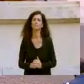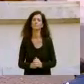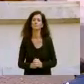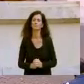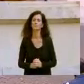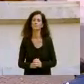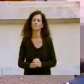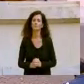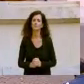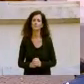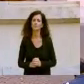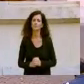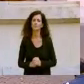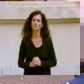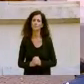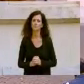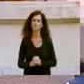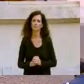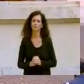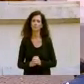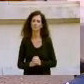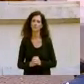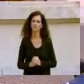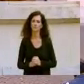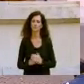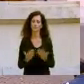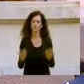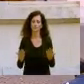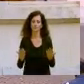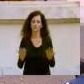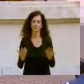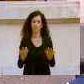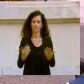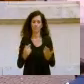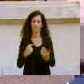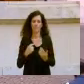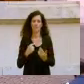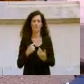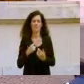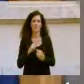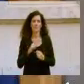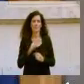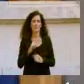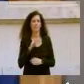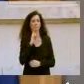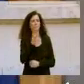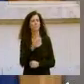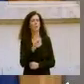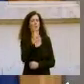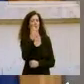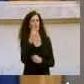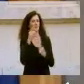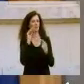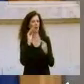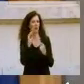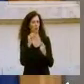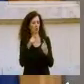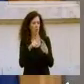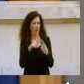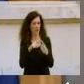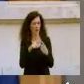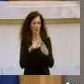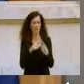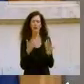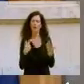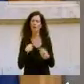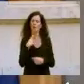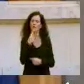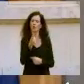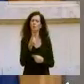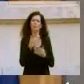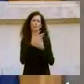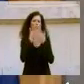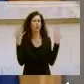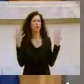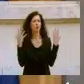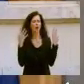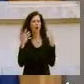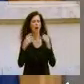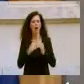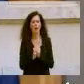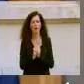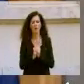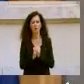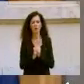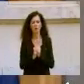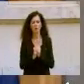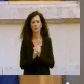riguarda la prima sua domanda ho detto molto chiaramente che non intendo questo